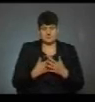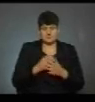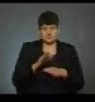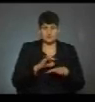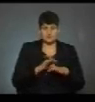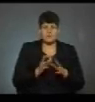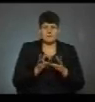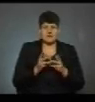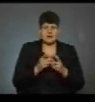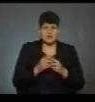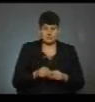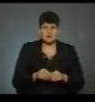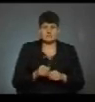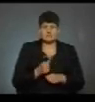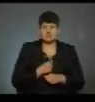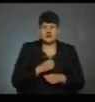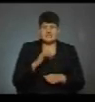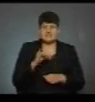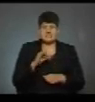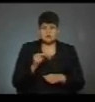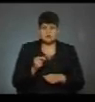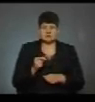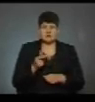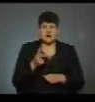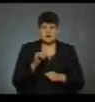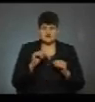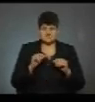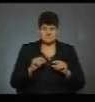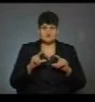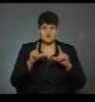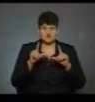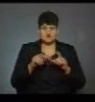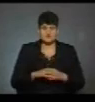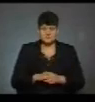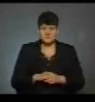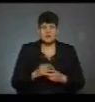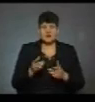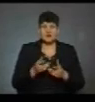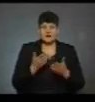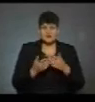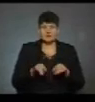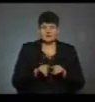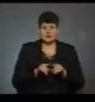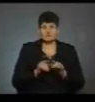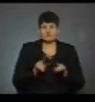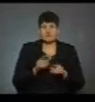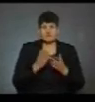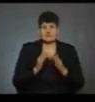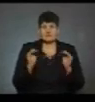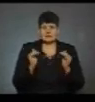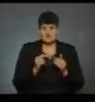проводити перерахунок. На жаль, в січні вартість газу природнього виросла суттєво у порівнянні з груднем, але вона все рівно значно нижча, ніж